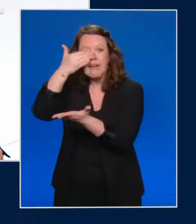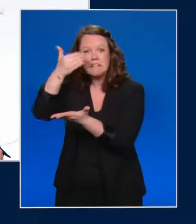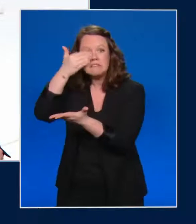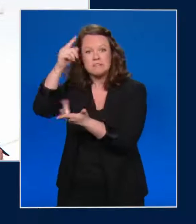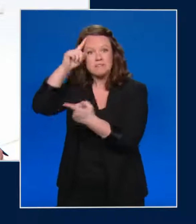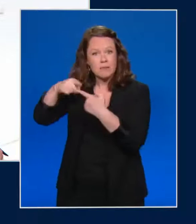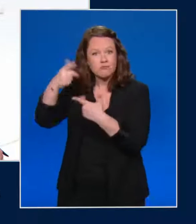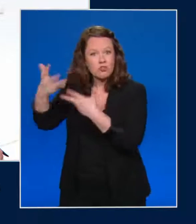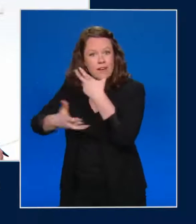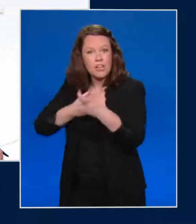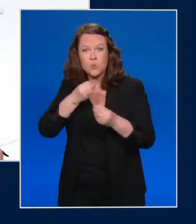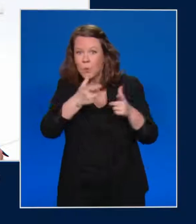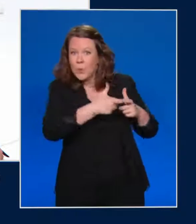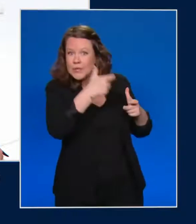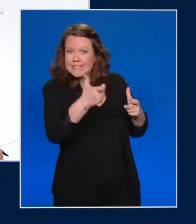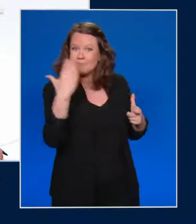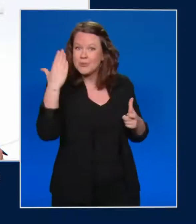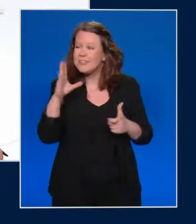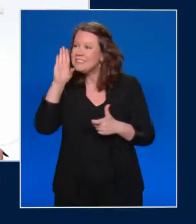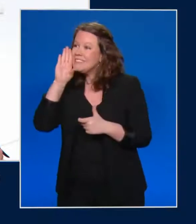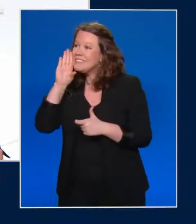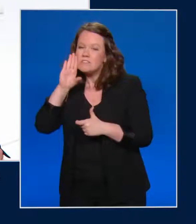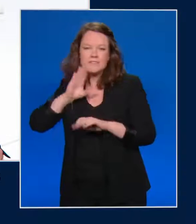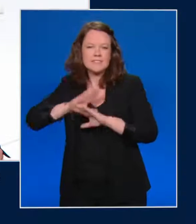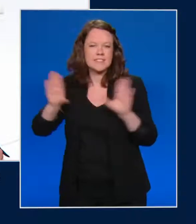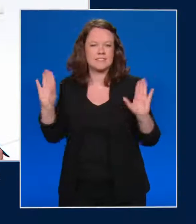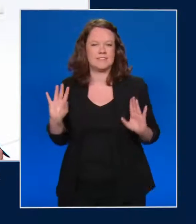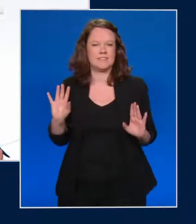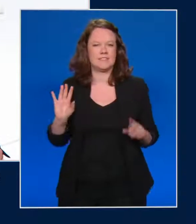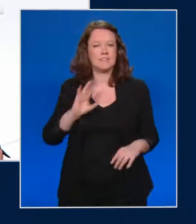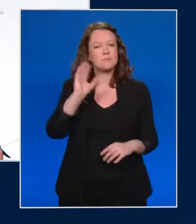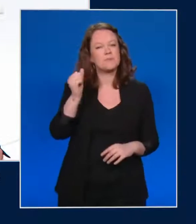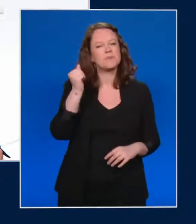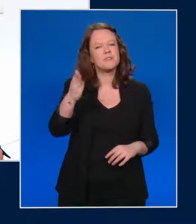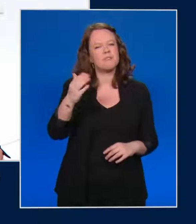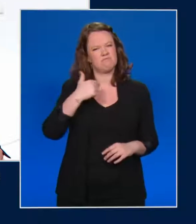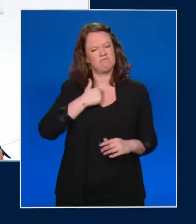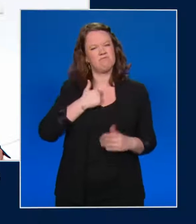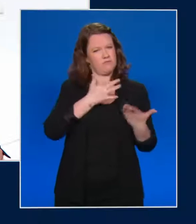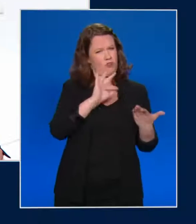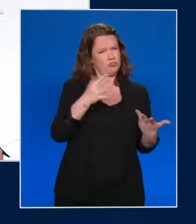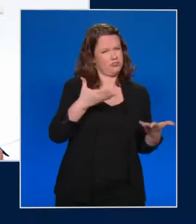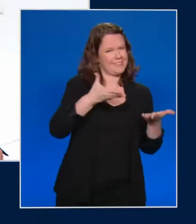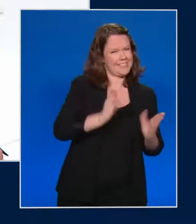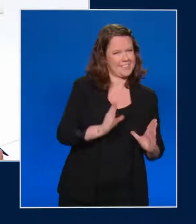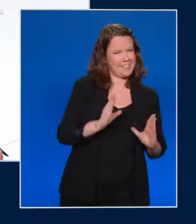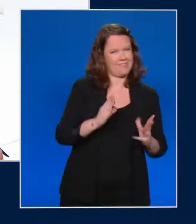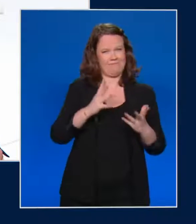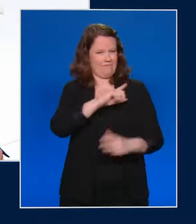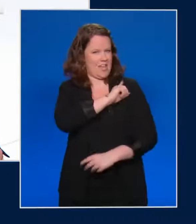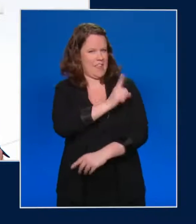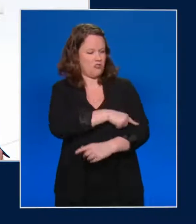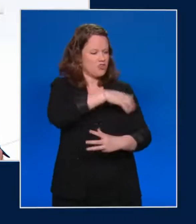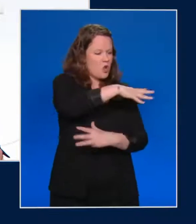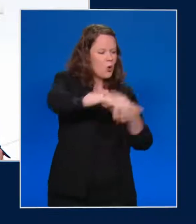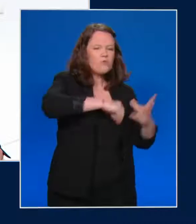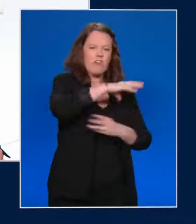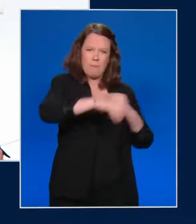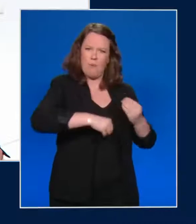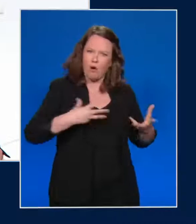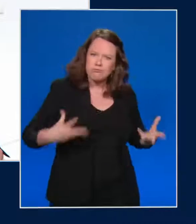fonctionner nos origines voilà pourquoi après avoir décidé pour la france le développement des énergies renouvelables et la construction